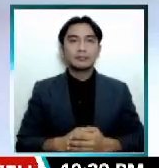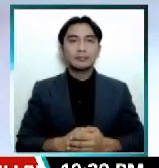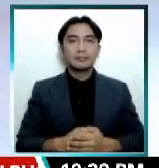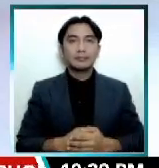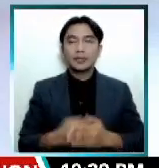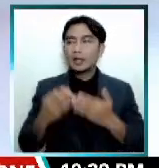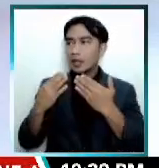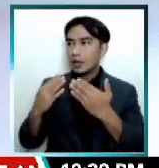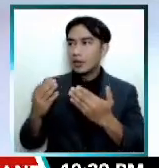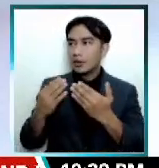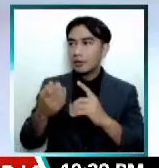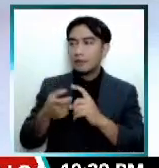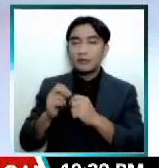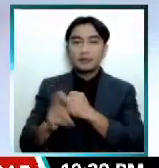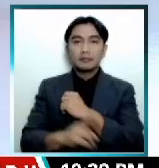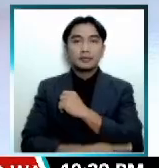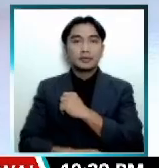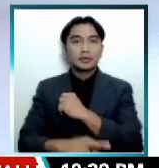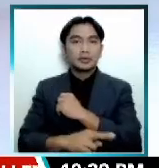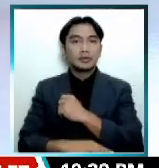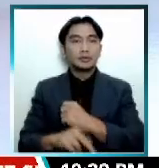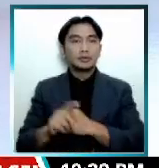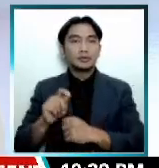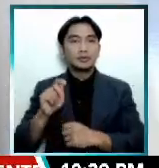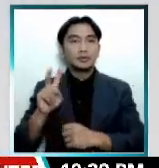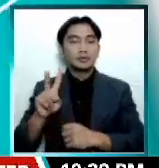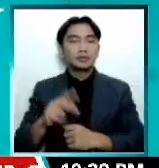GMA Regional TV, Balitang Bisdak.